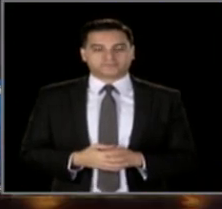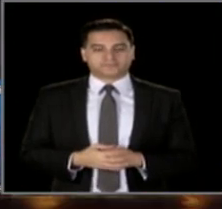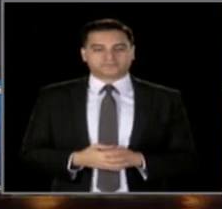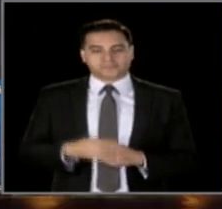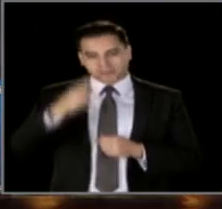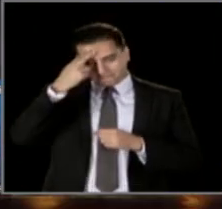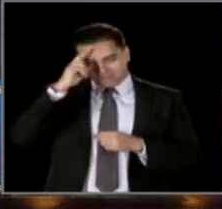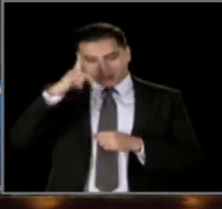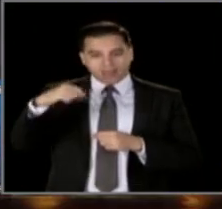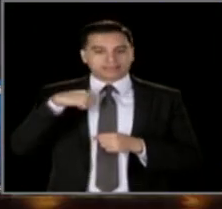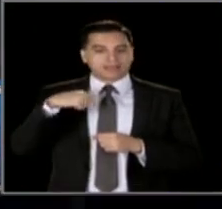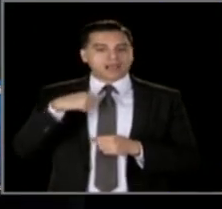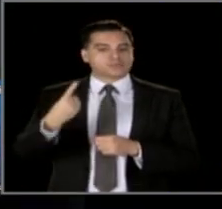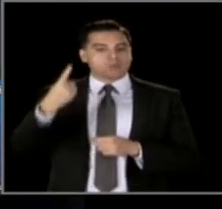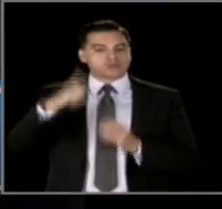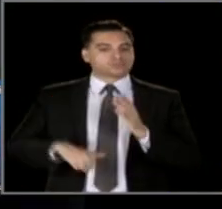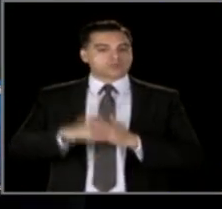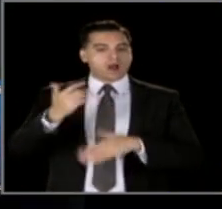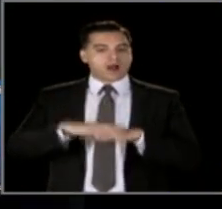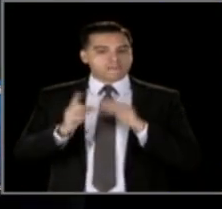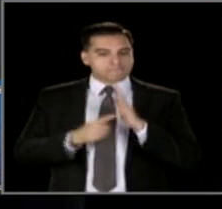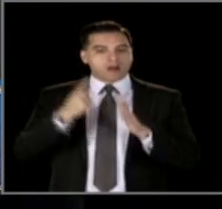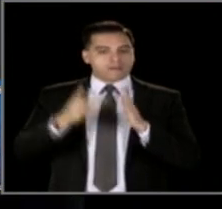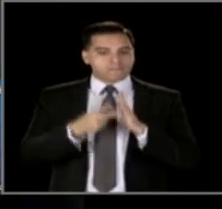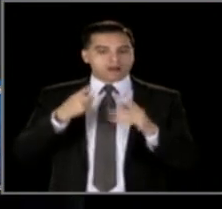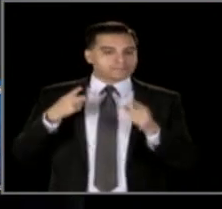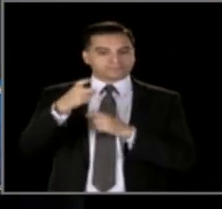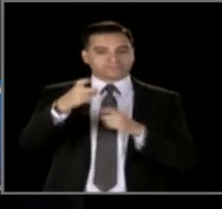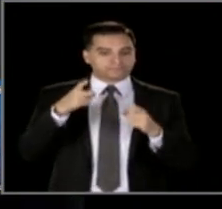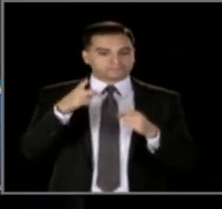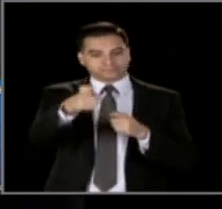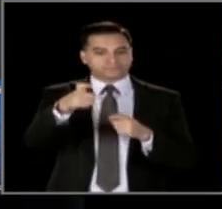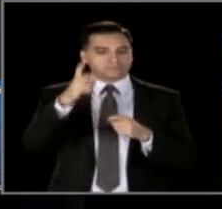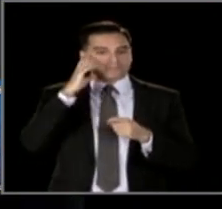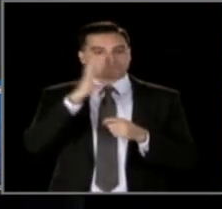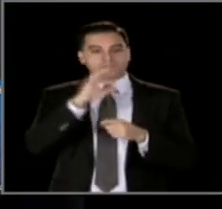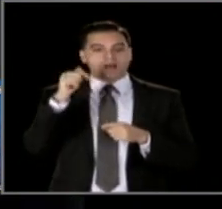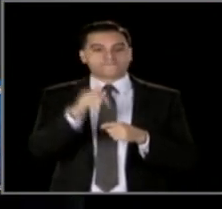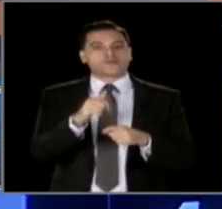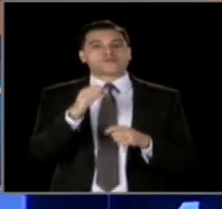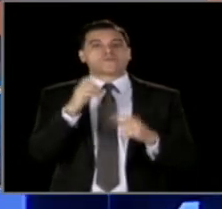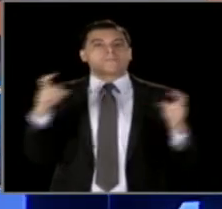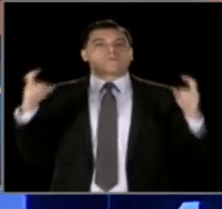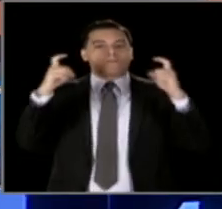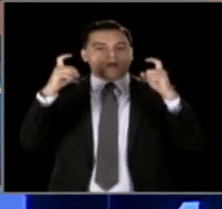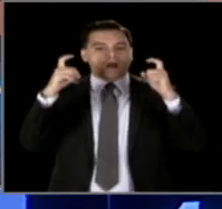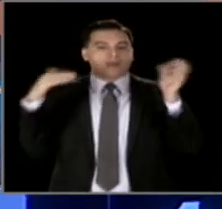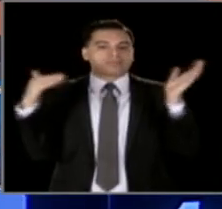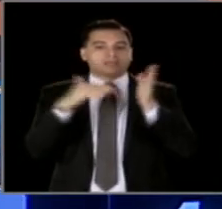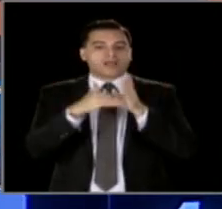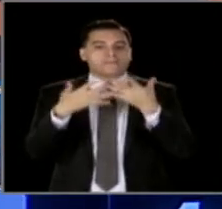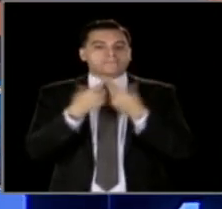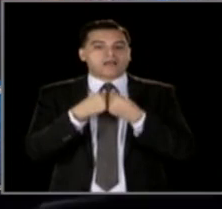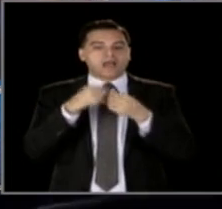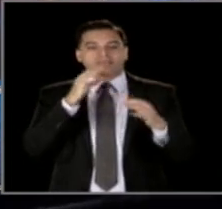ما هو النادي الوحيد الذي فاز مرتين بركلات الترجيح في المباريات النهائية بدوري